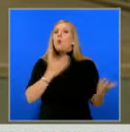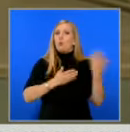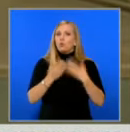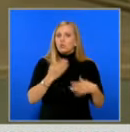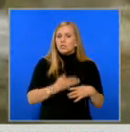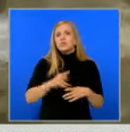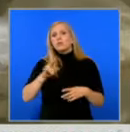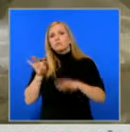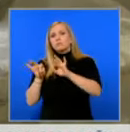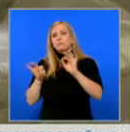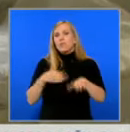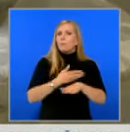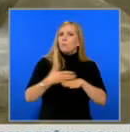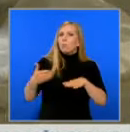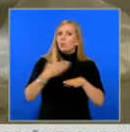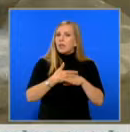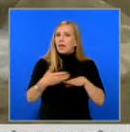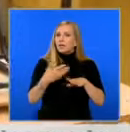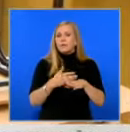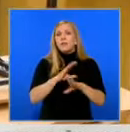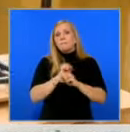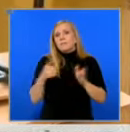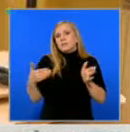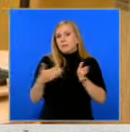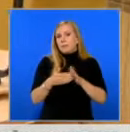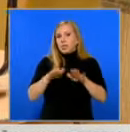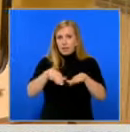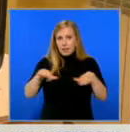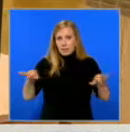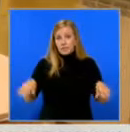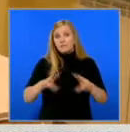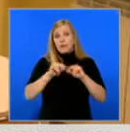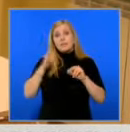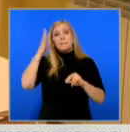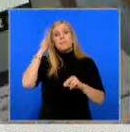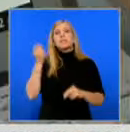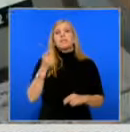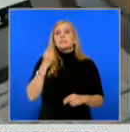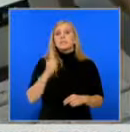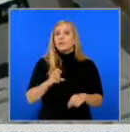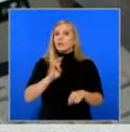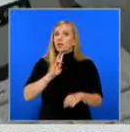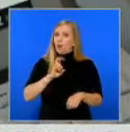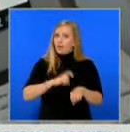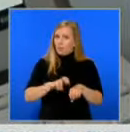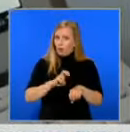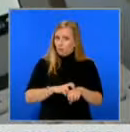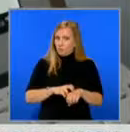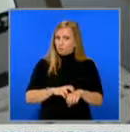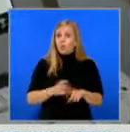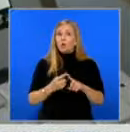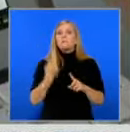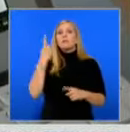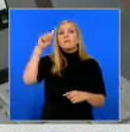продължат и след началото на учебната година без да пречат на децата каза министър-председателят николай денков от първия учебен ден